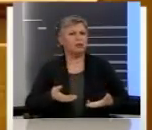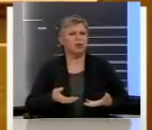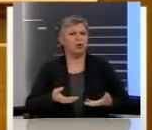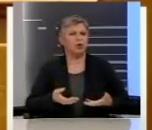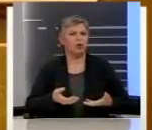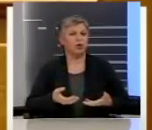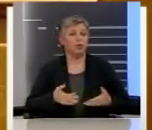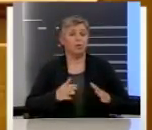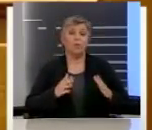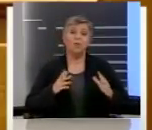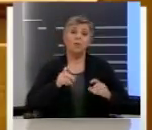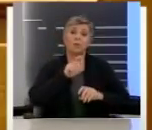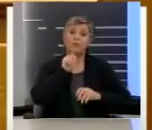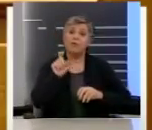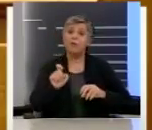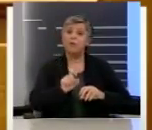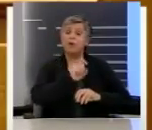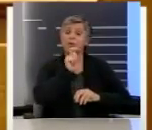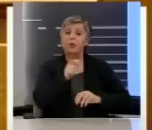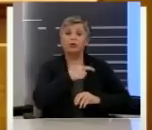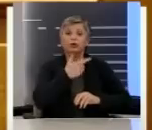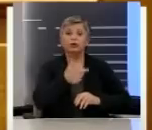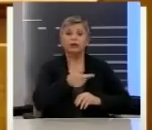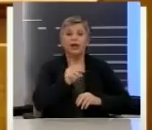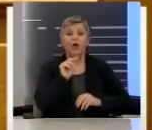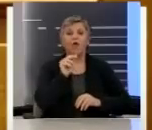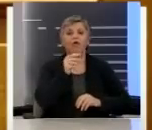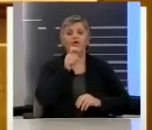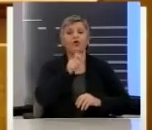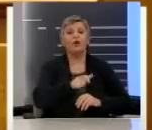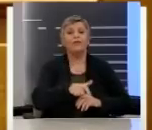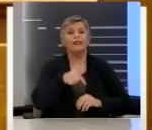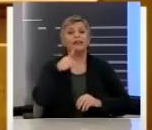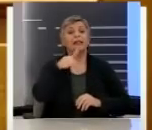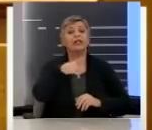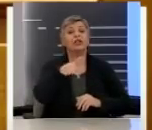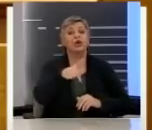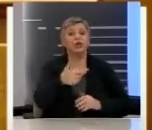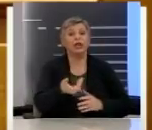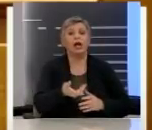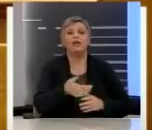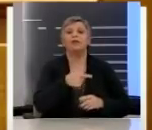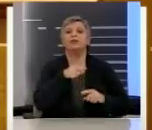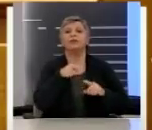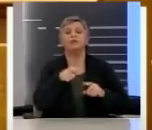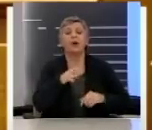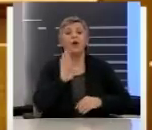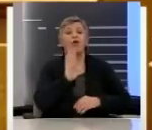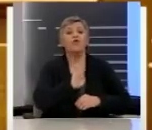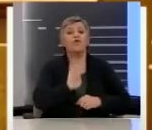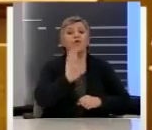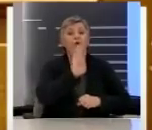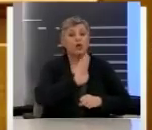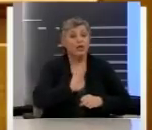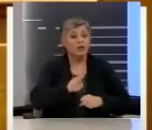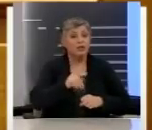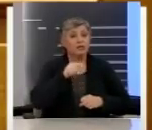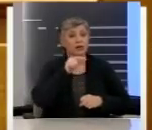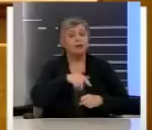τον άφησε ο κ. Γεωργιάδης? Και εσείς, κύριε Βορύδη, που είστε εντός της αίθουσας?